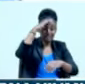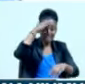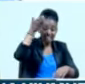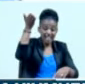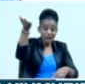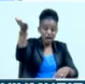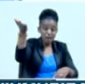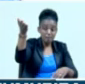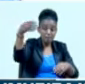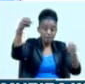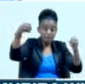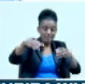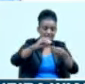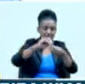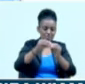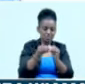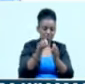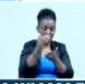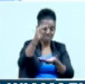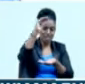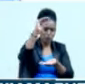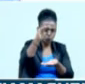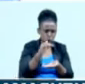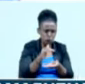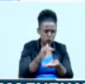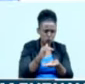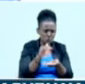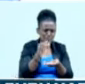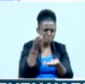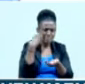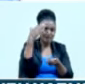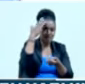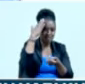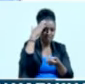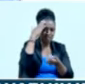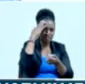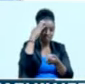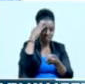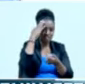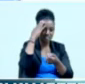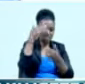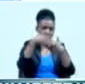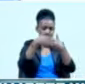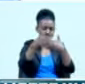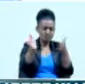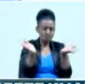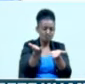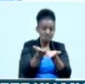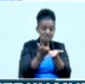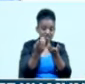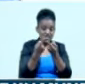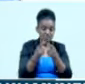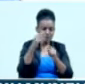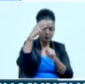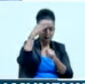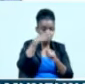ikigaragara nuko iyo mibare ko igabanuka kubera yuko ari ikintu kizwi kimaze igihe hagafungurwa serivisi zindi